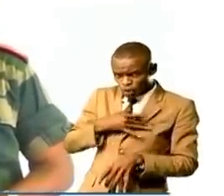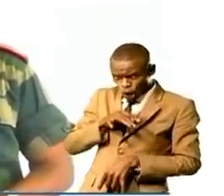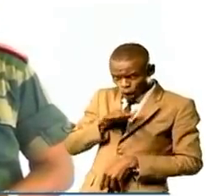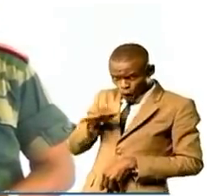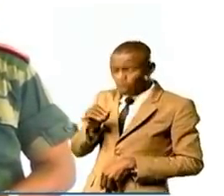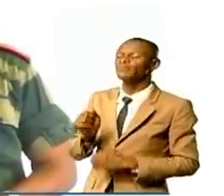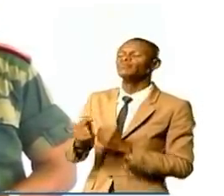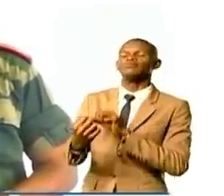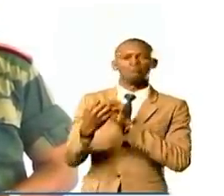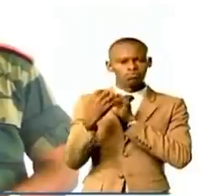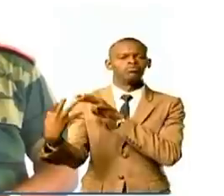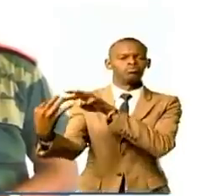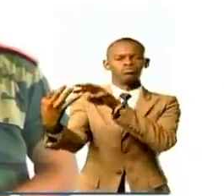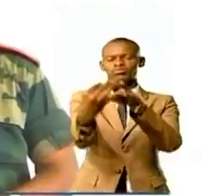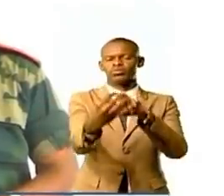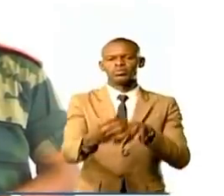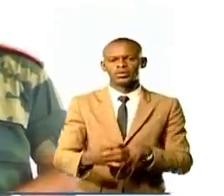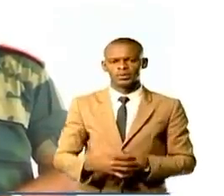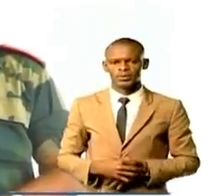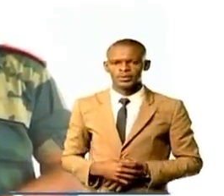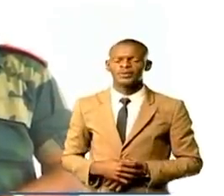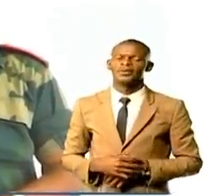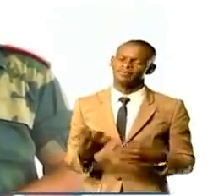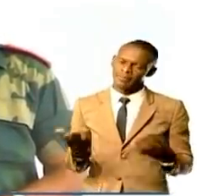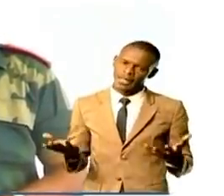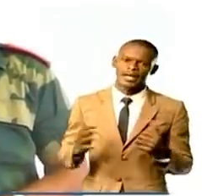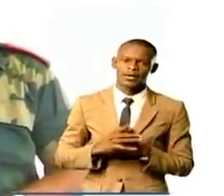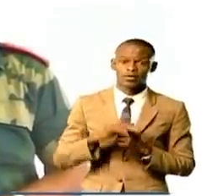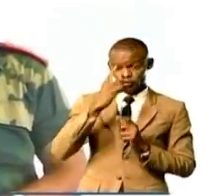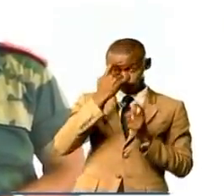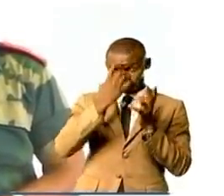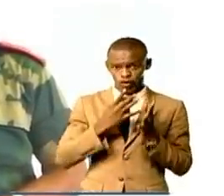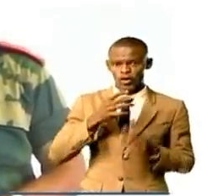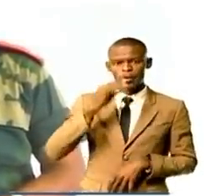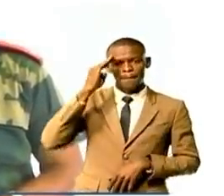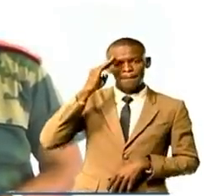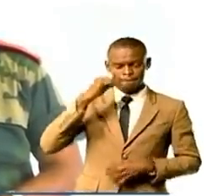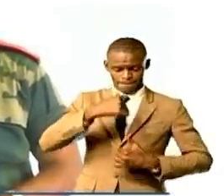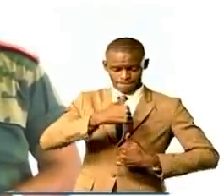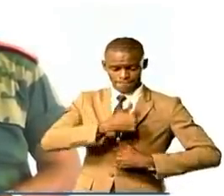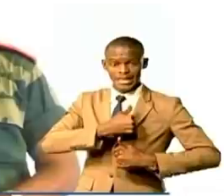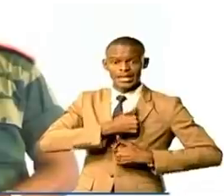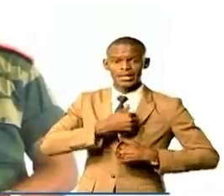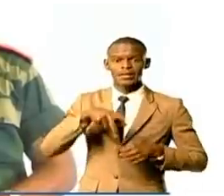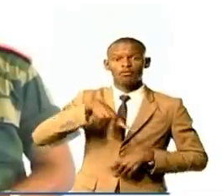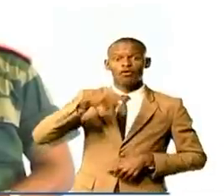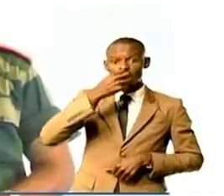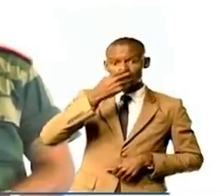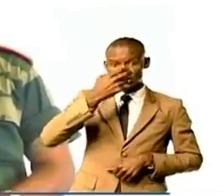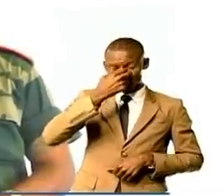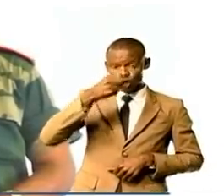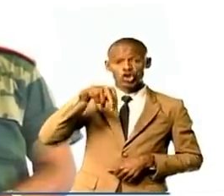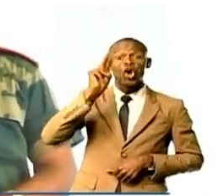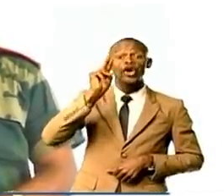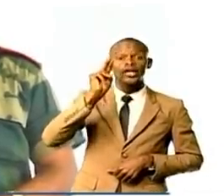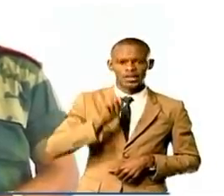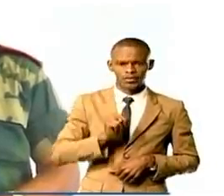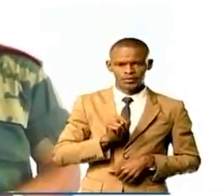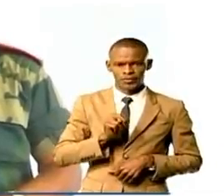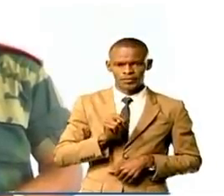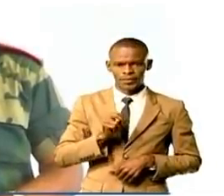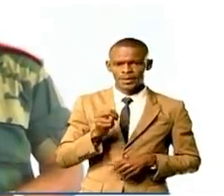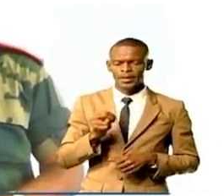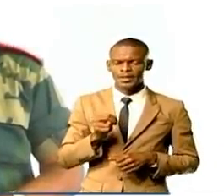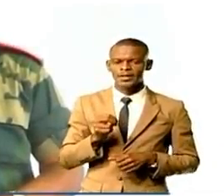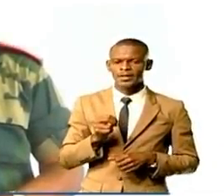le gouverneur militaire de la province du Nord Kivu et commandant des opérations a saisi le mécanisme conjoint